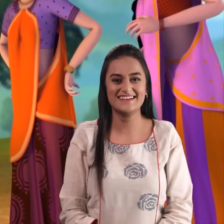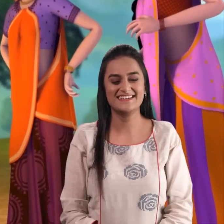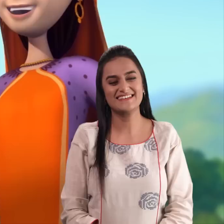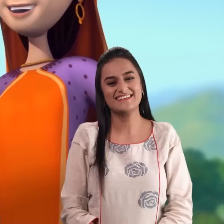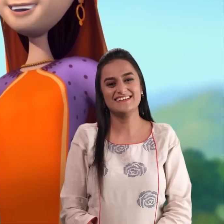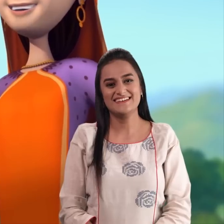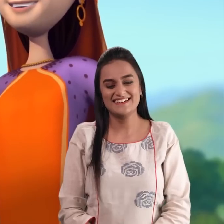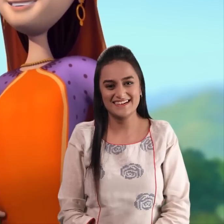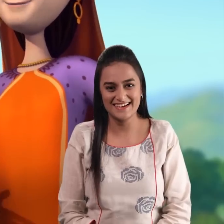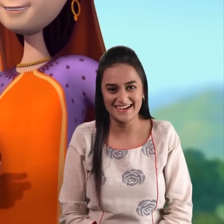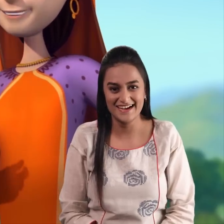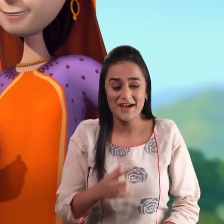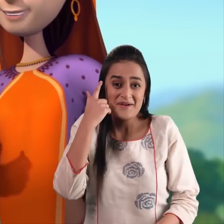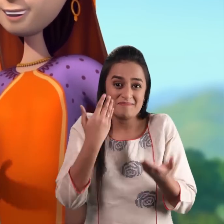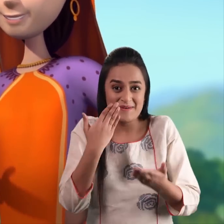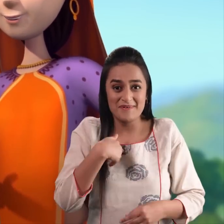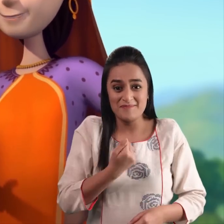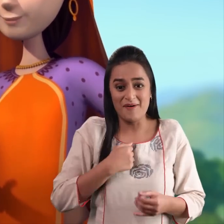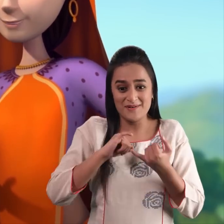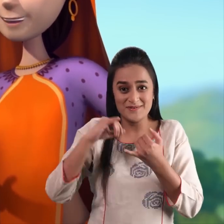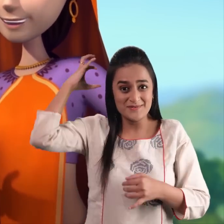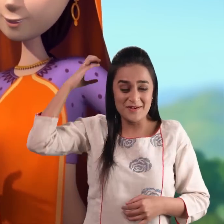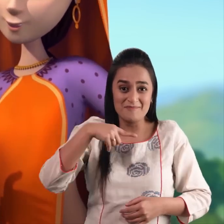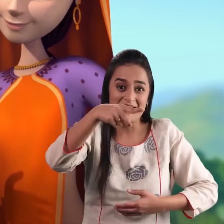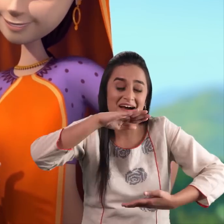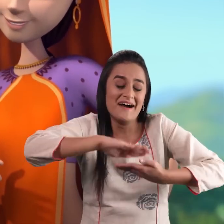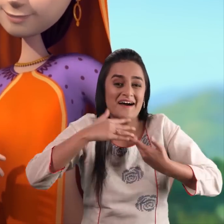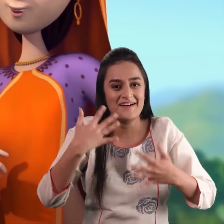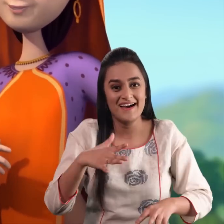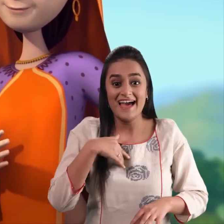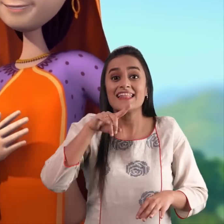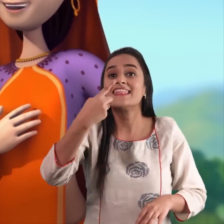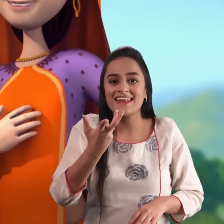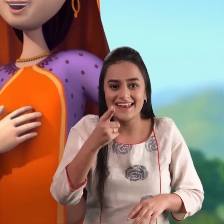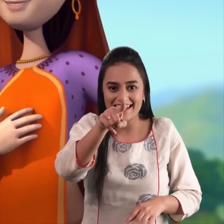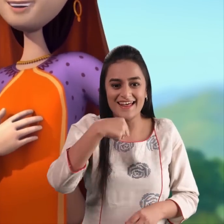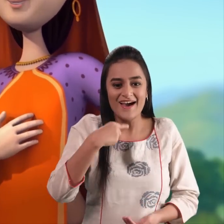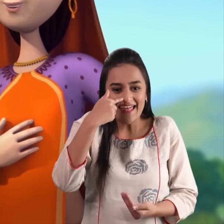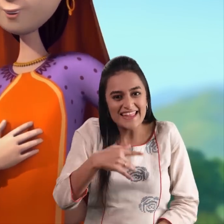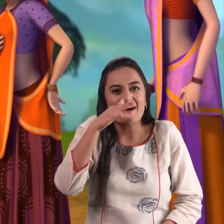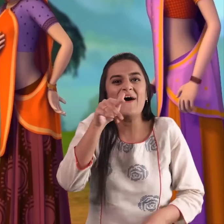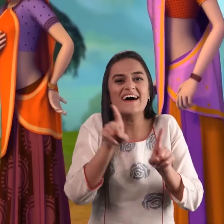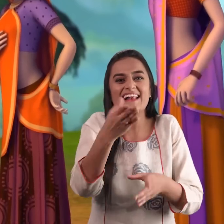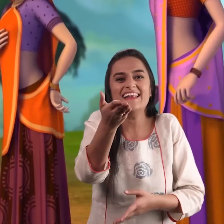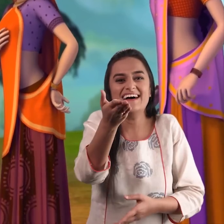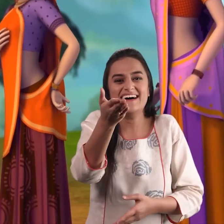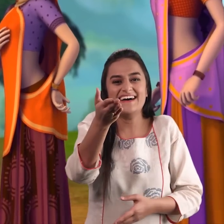ये। शायद मेरा पुत्र सुबाला तुमसे विवाह कर ले, तब तो तुम मेरी भी पुत्री बन